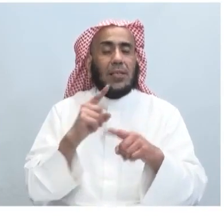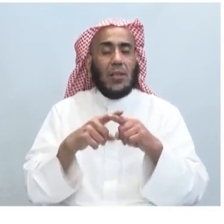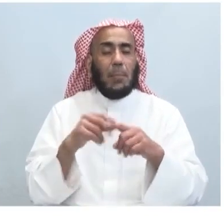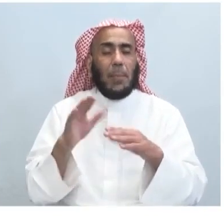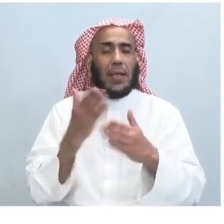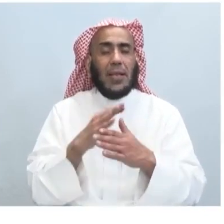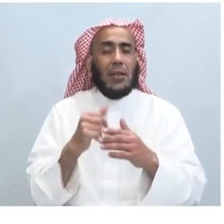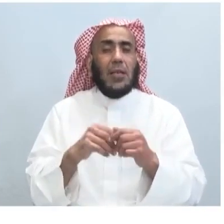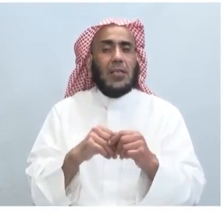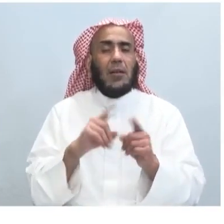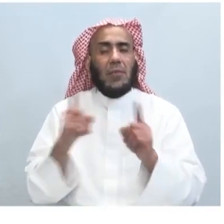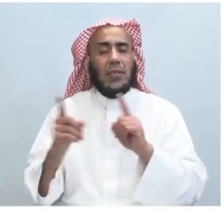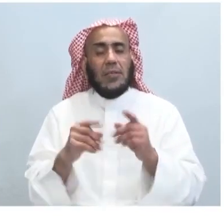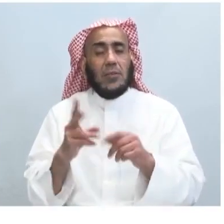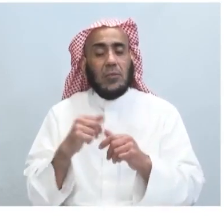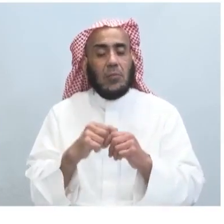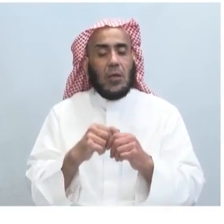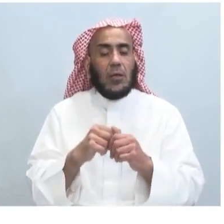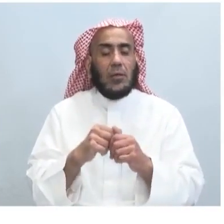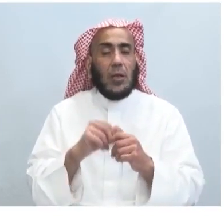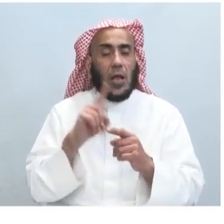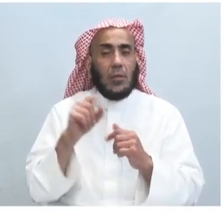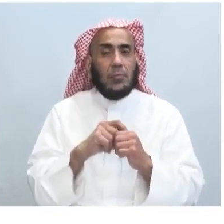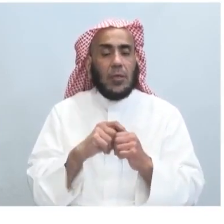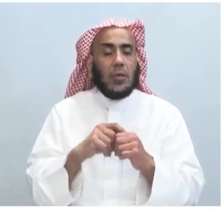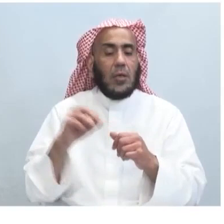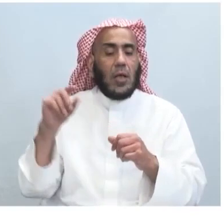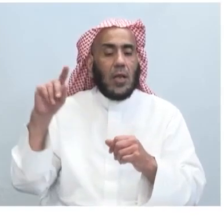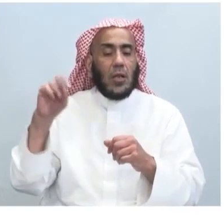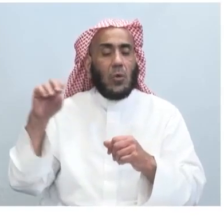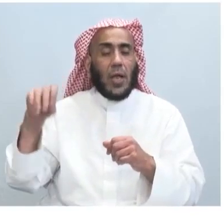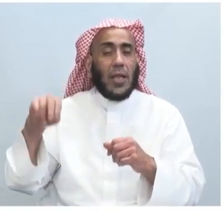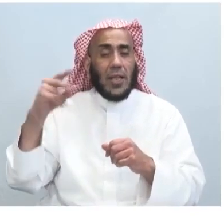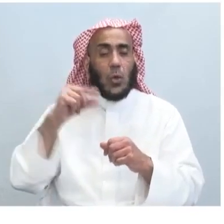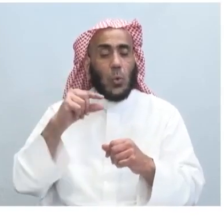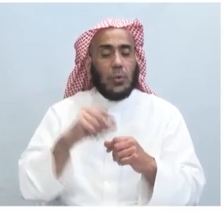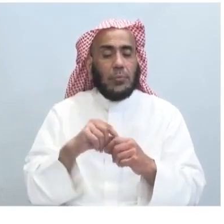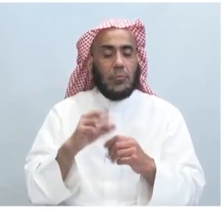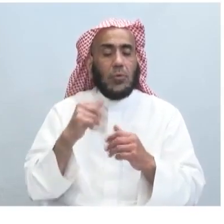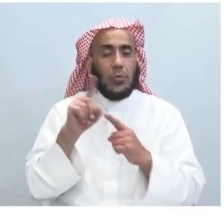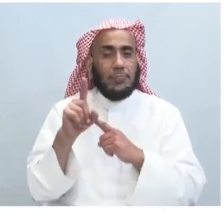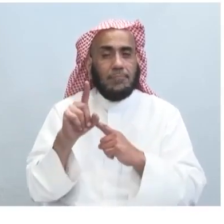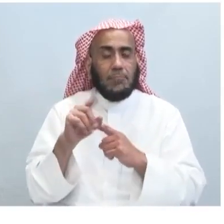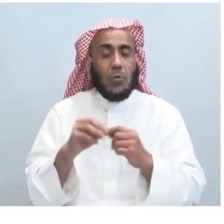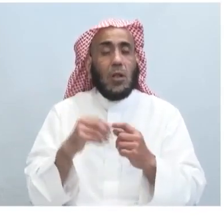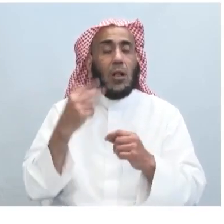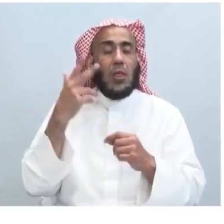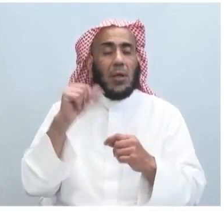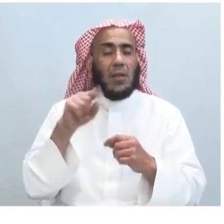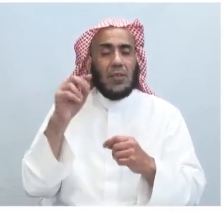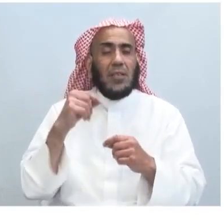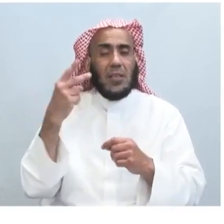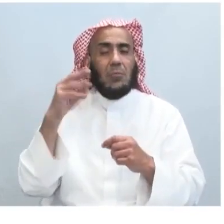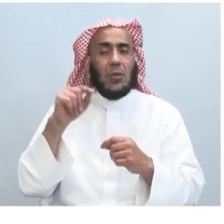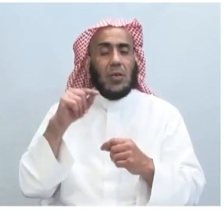بين الطرفين ستعطيني القيمه لاحظ هنا الكي كيو هذه قيمه الكي اي كيو المعطاه لديك 8.2 في